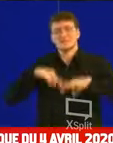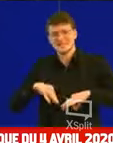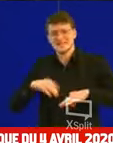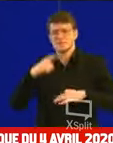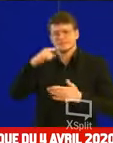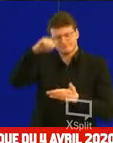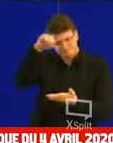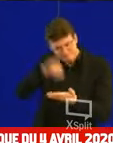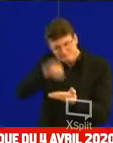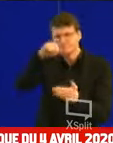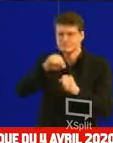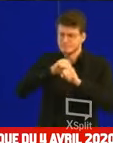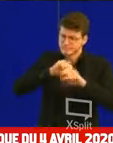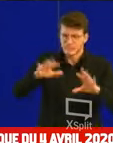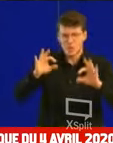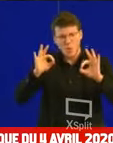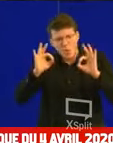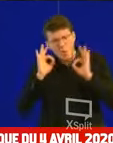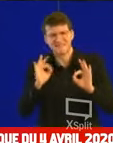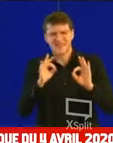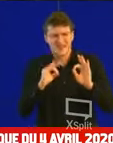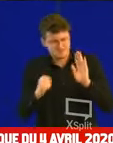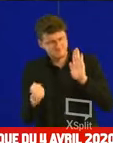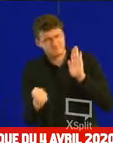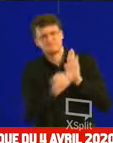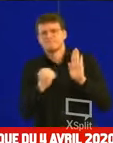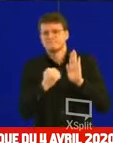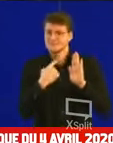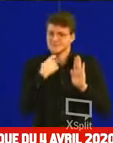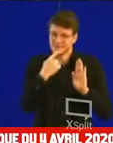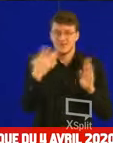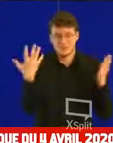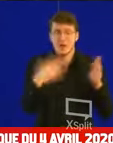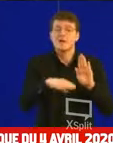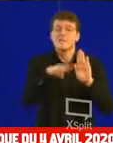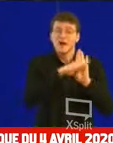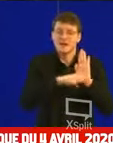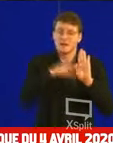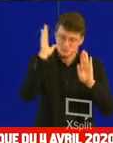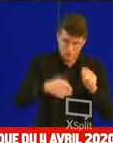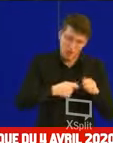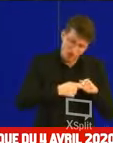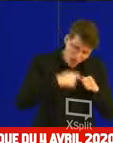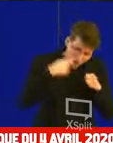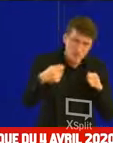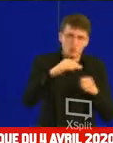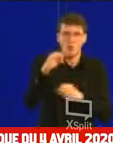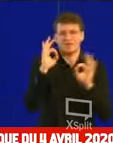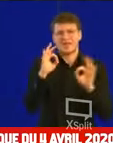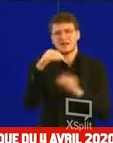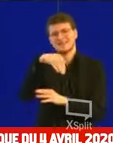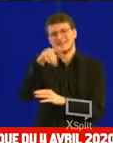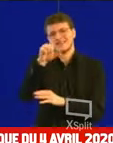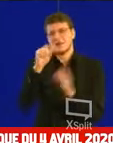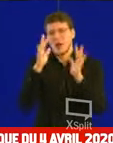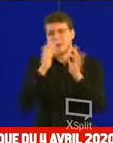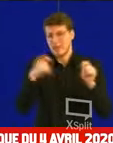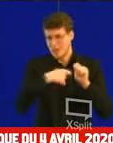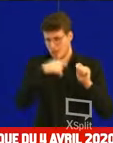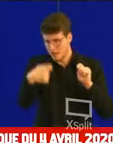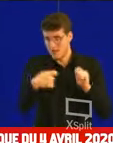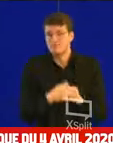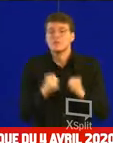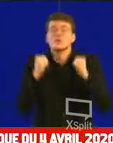qu'une offre entre humains et messieurs cela donne matière à un